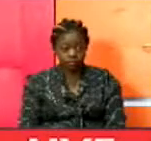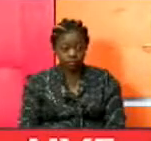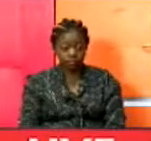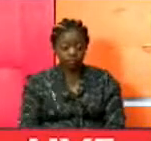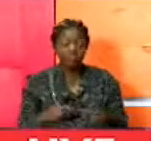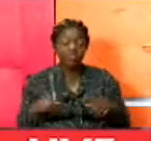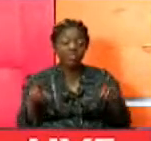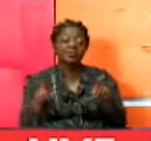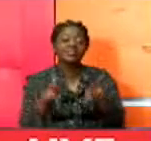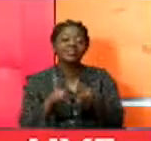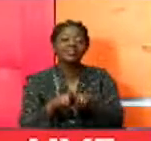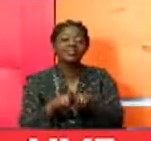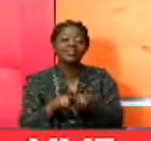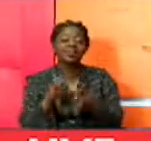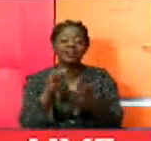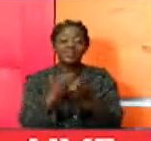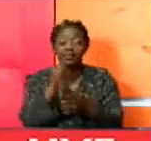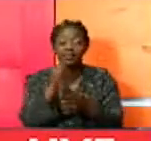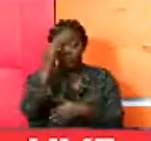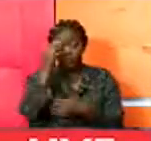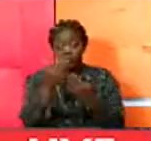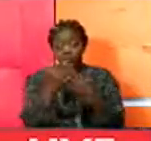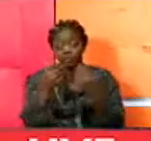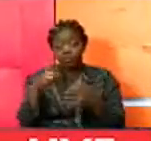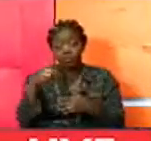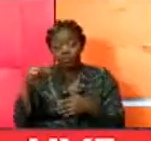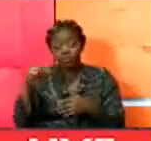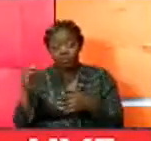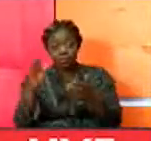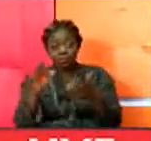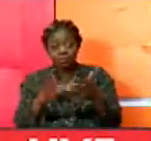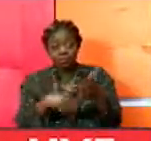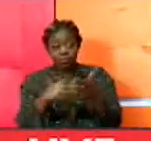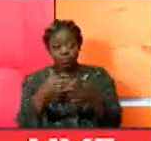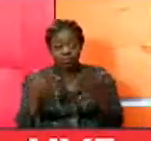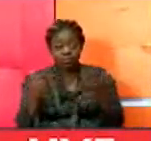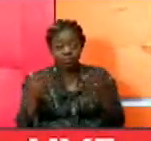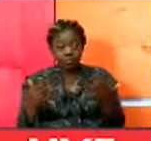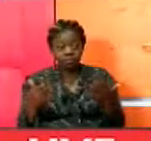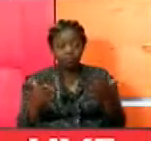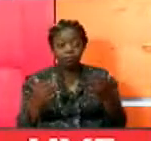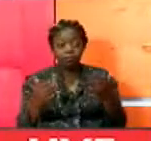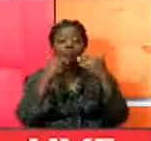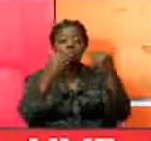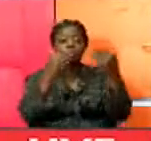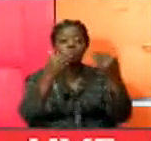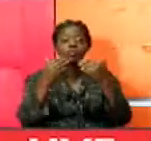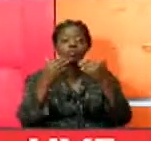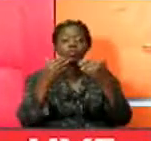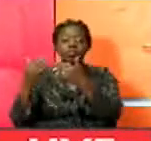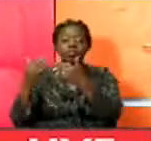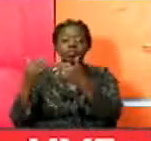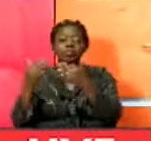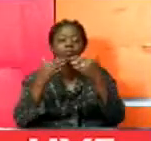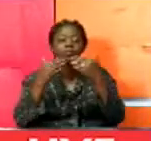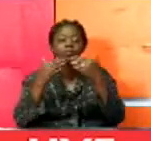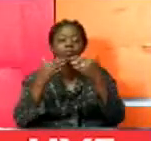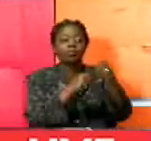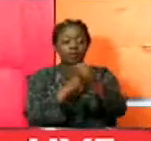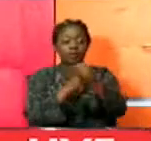era kyovola buli w'entuuka akayimba ka mesaagi mwebale obuwagizi bwammwe.